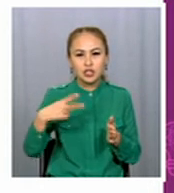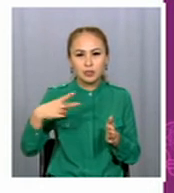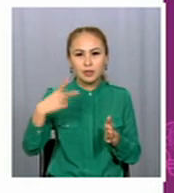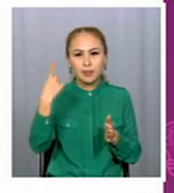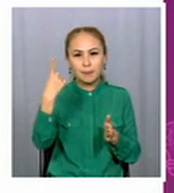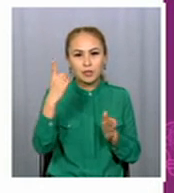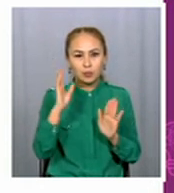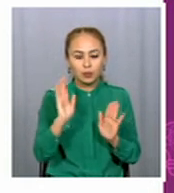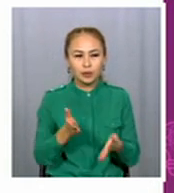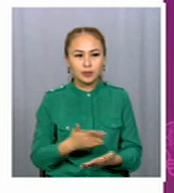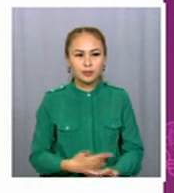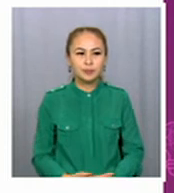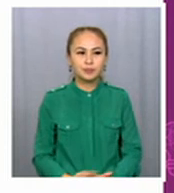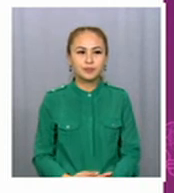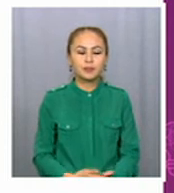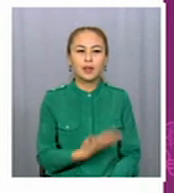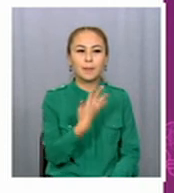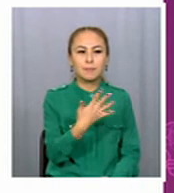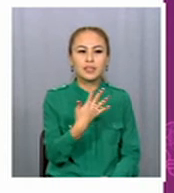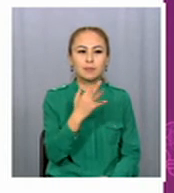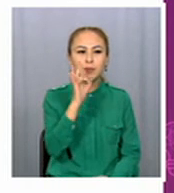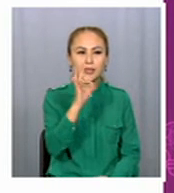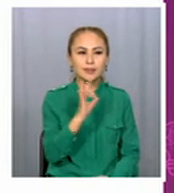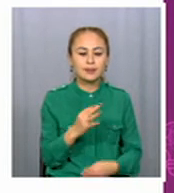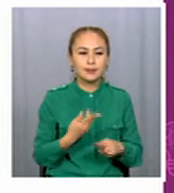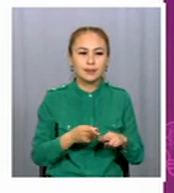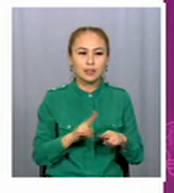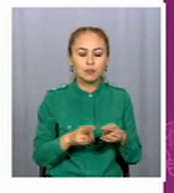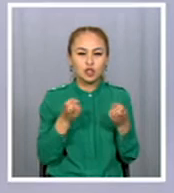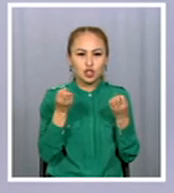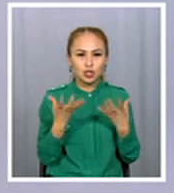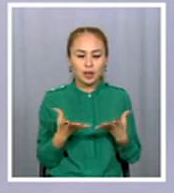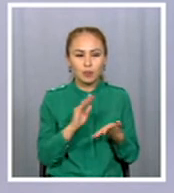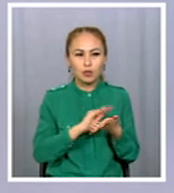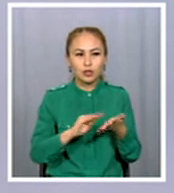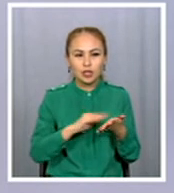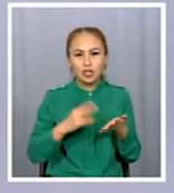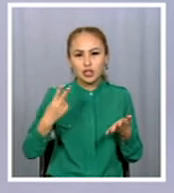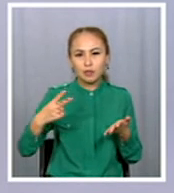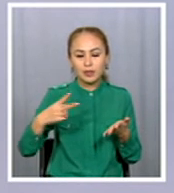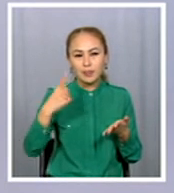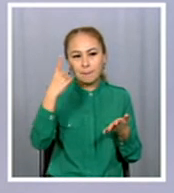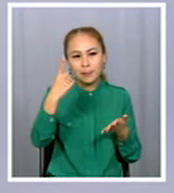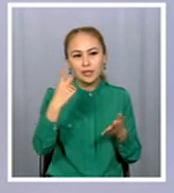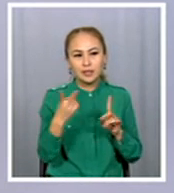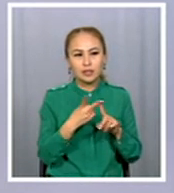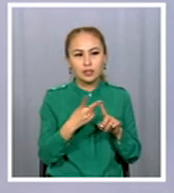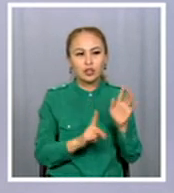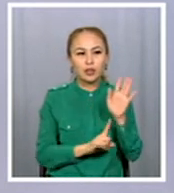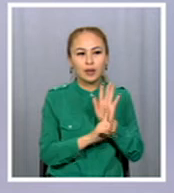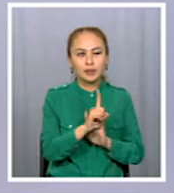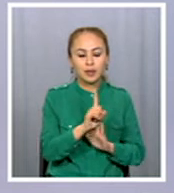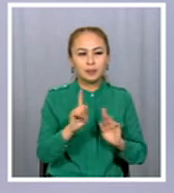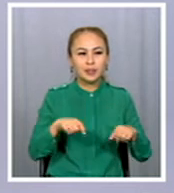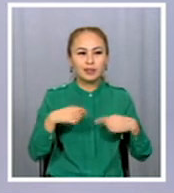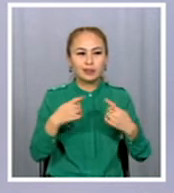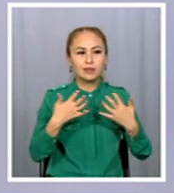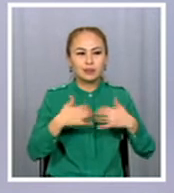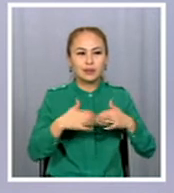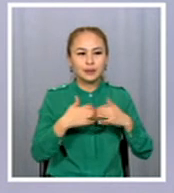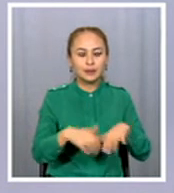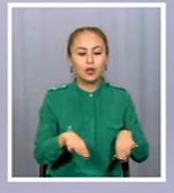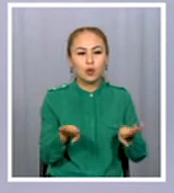болады. Демек, 5% дегеніміз жай бөлшекпен 20-дан 1. Екінші қадам болар, берілген санды